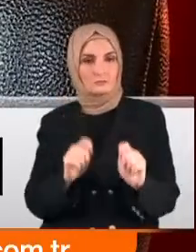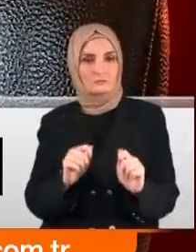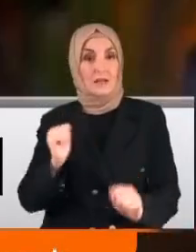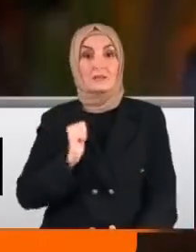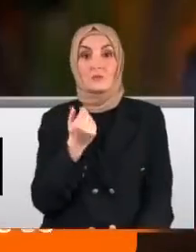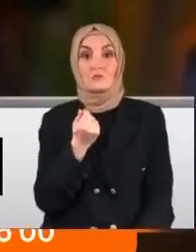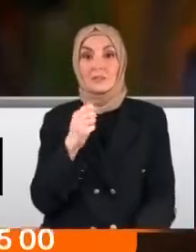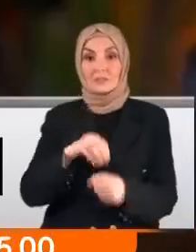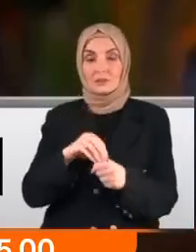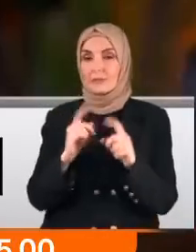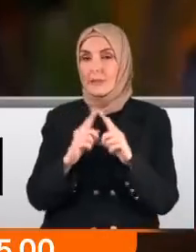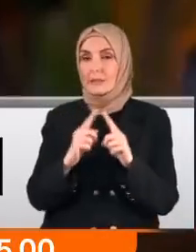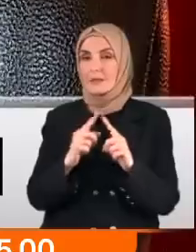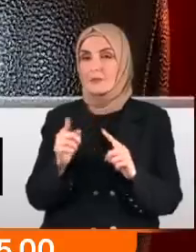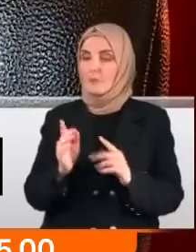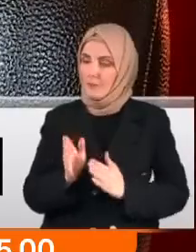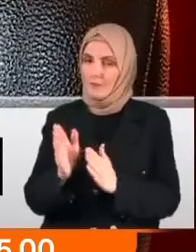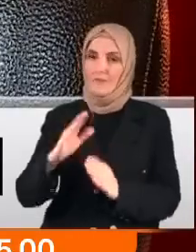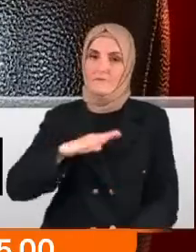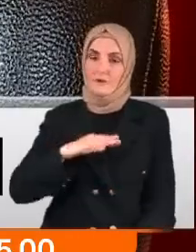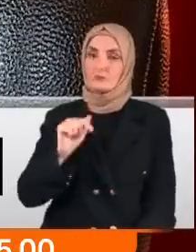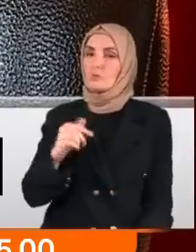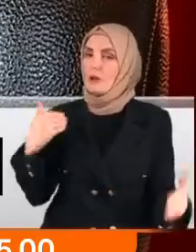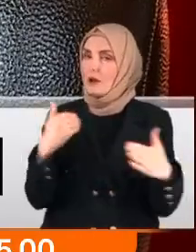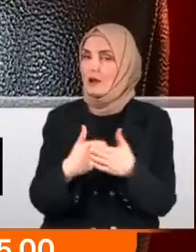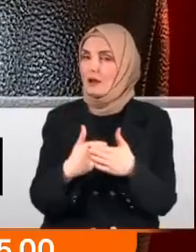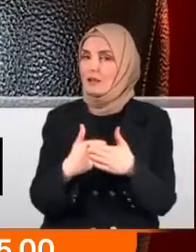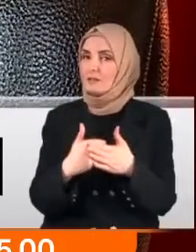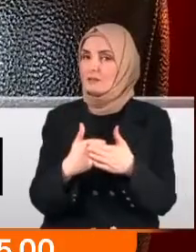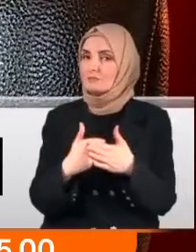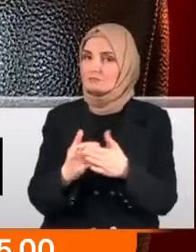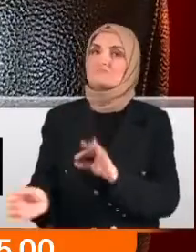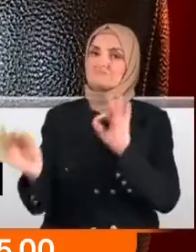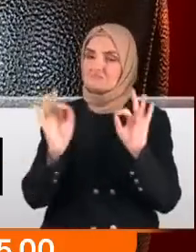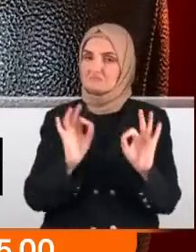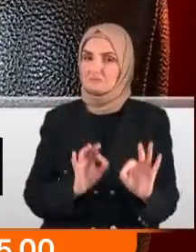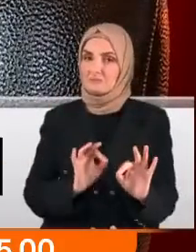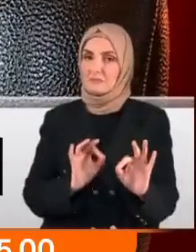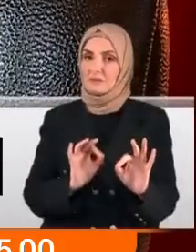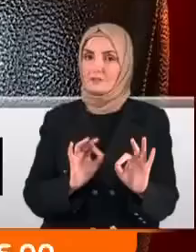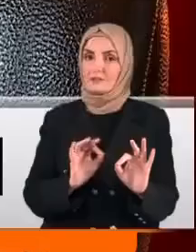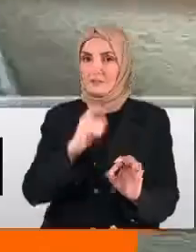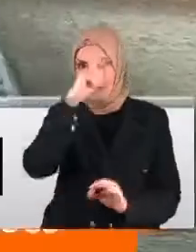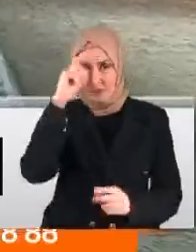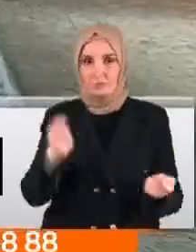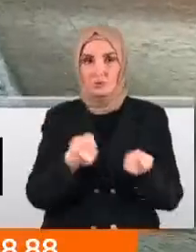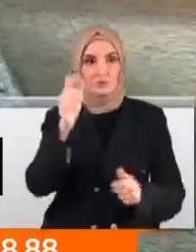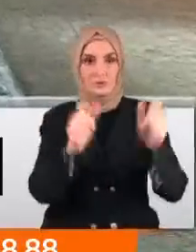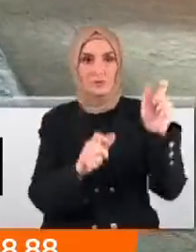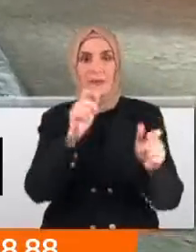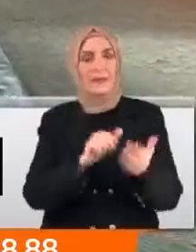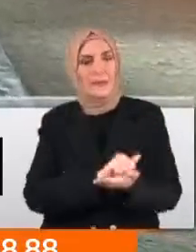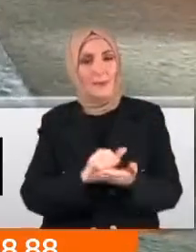ilişkin hesaplamalar sürüyor. Bugüne kadar olduğu gibi yine bütün emekçilerimizi enflasyona karşı